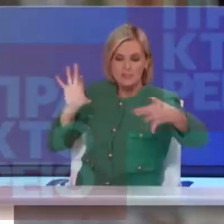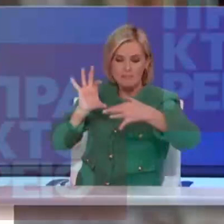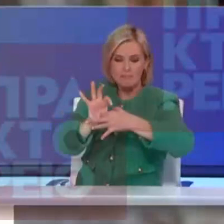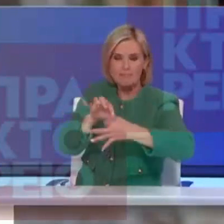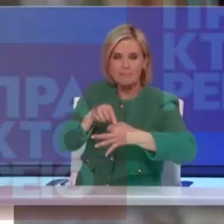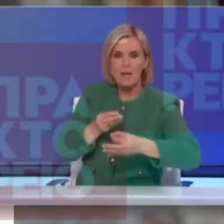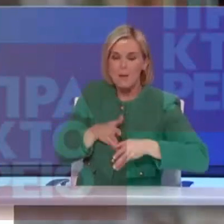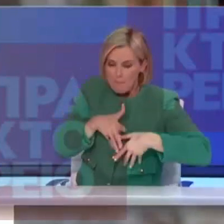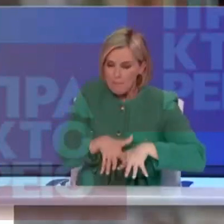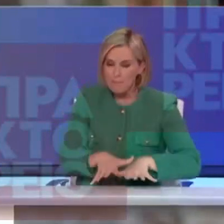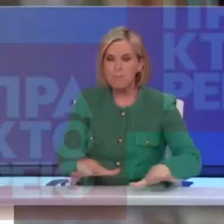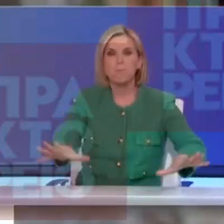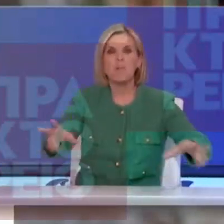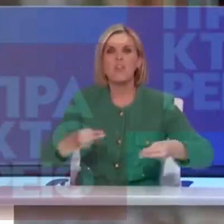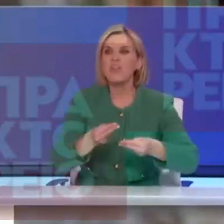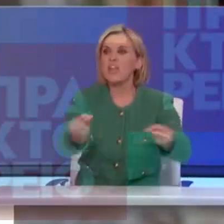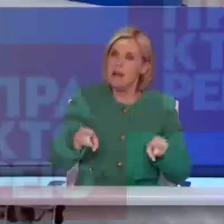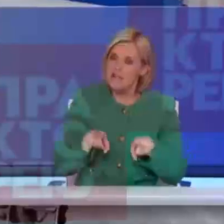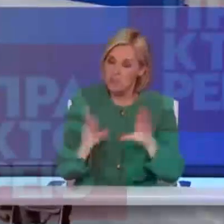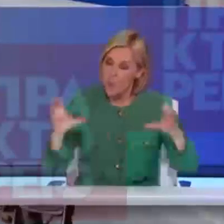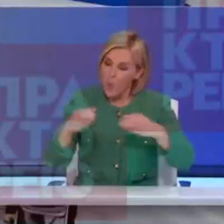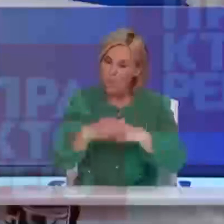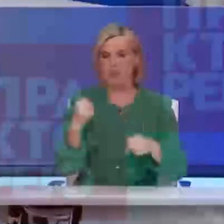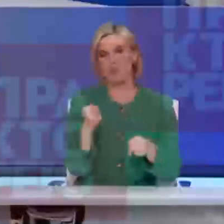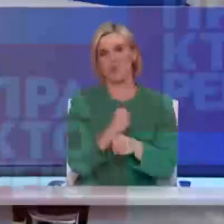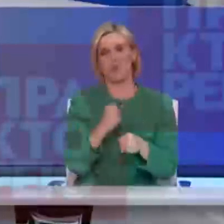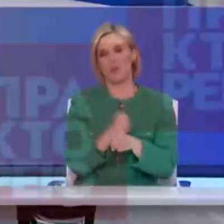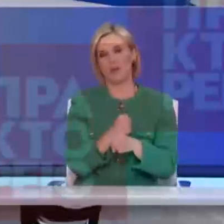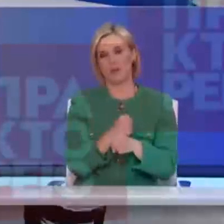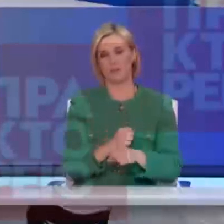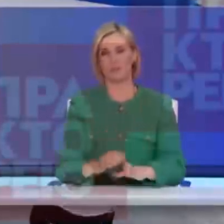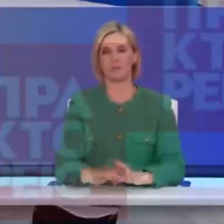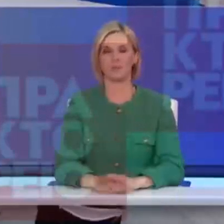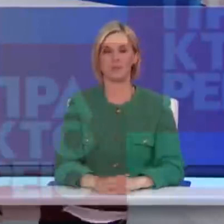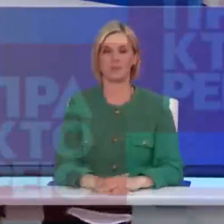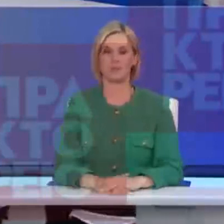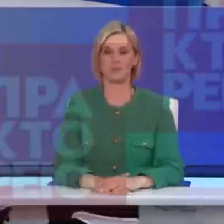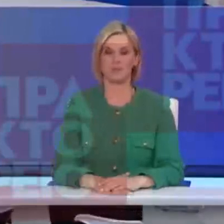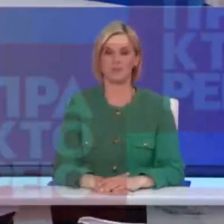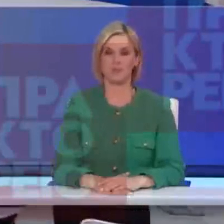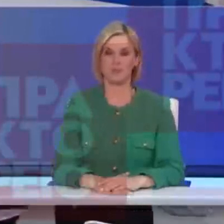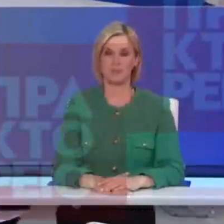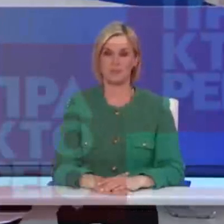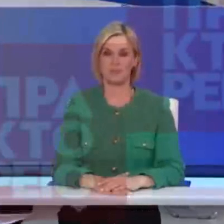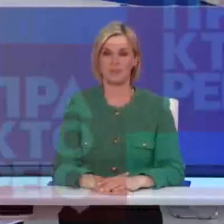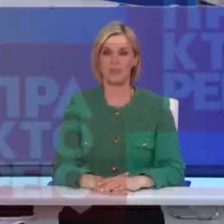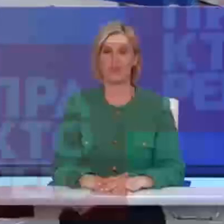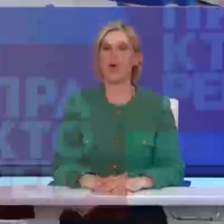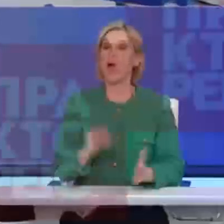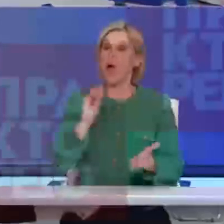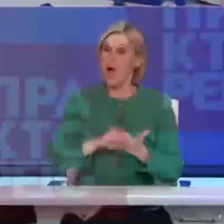υπογράψαμε με την Αίγυπτο και με την Κύπρο. Στη Χάλκη έχω την χαρά να